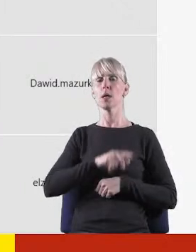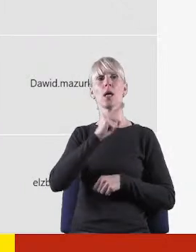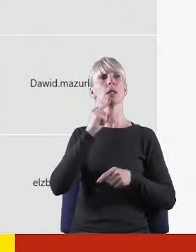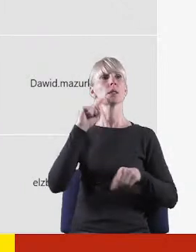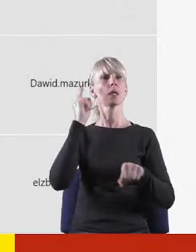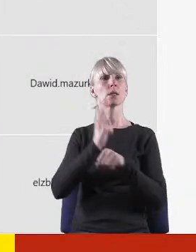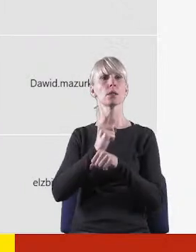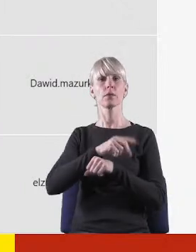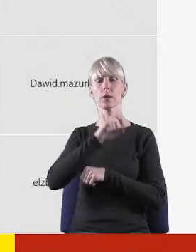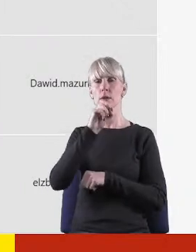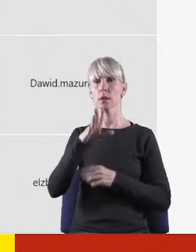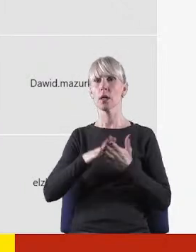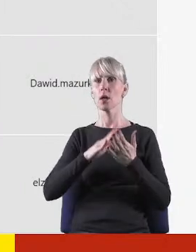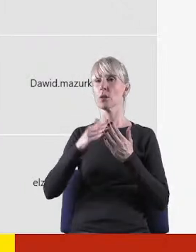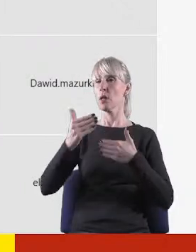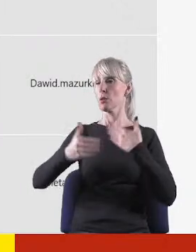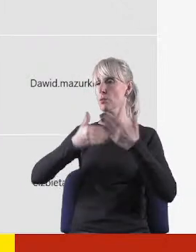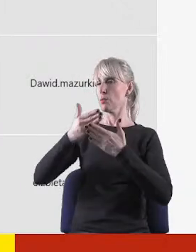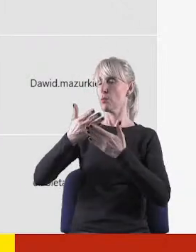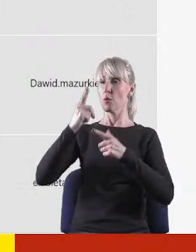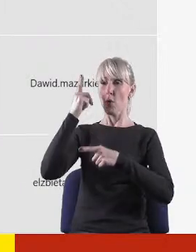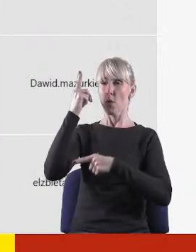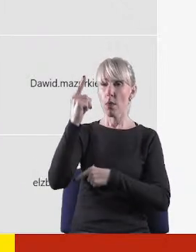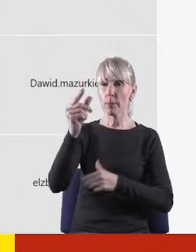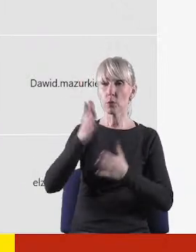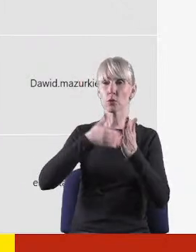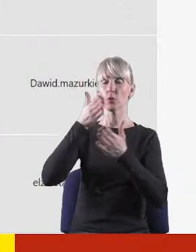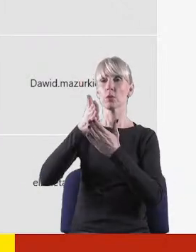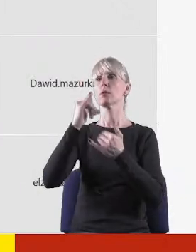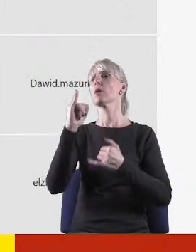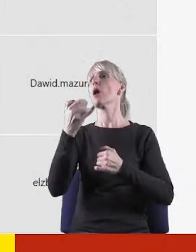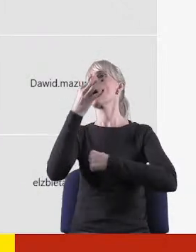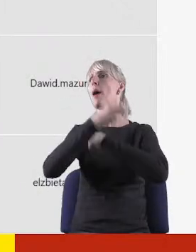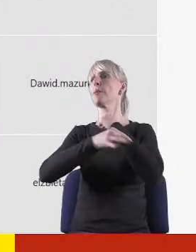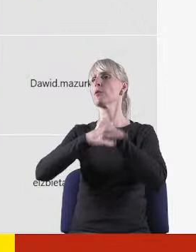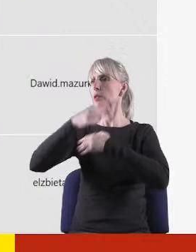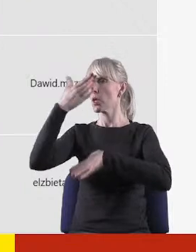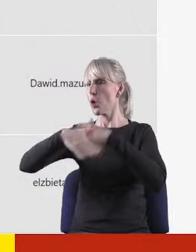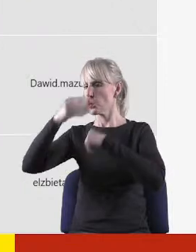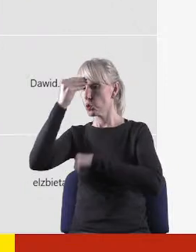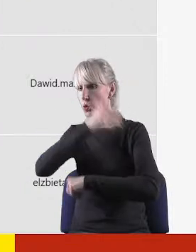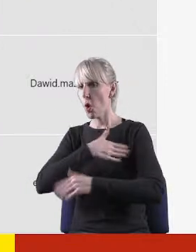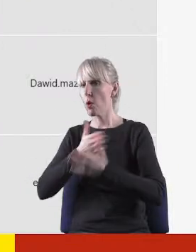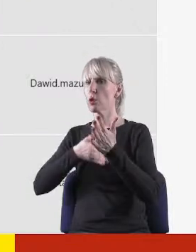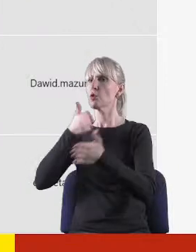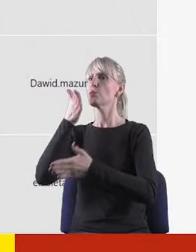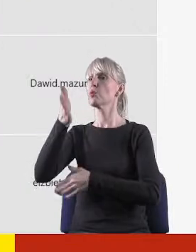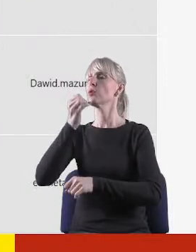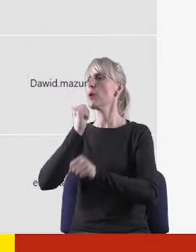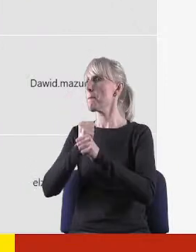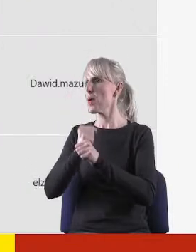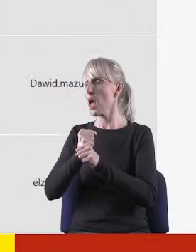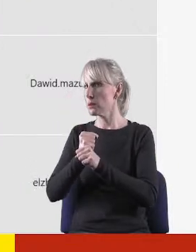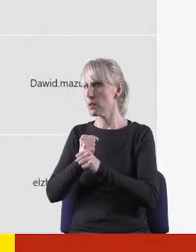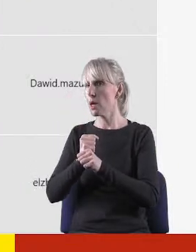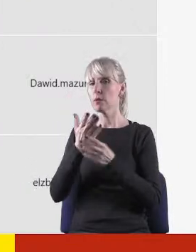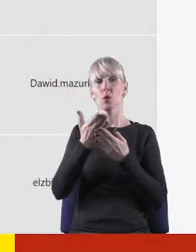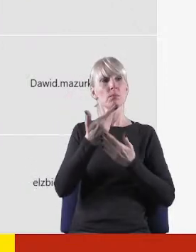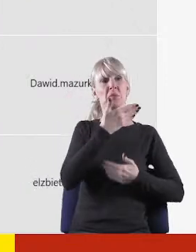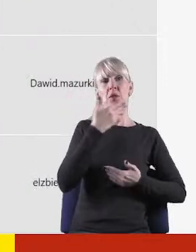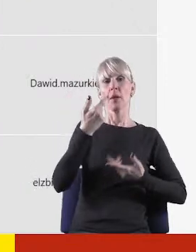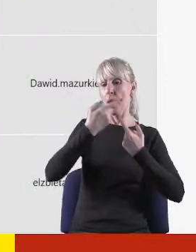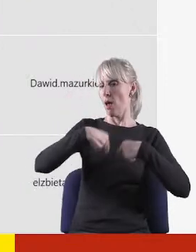śledzeniu losów absolwentów. Tak. To w tym przypadku nie jest realizowane wprost. Nie mamy